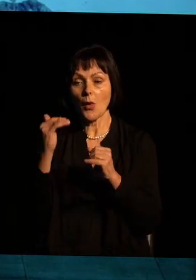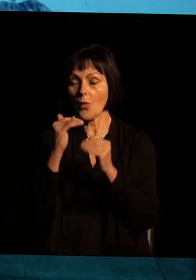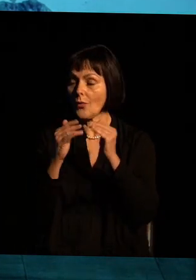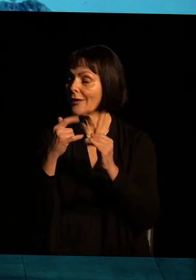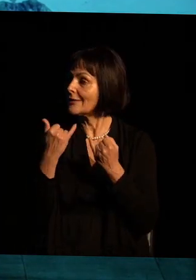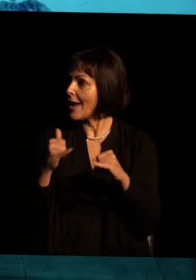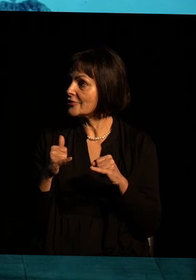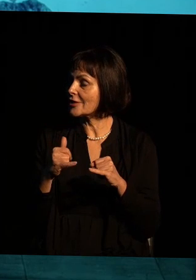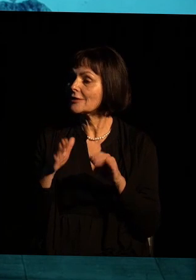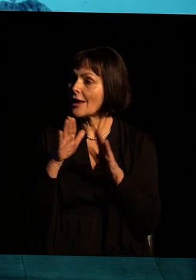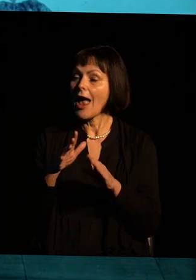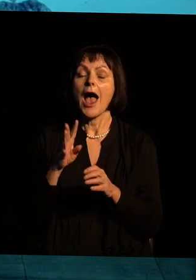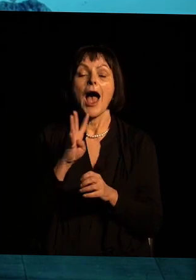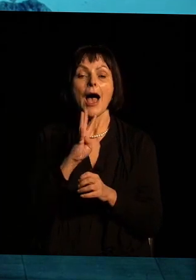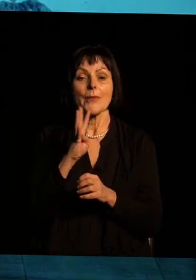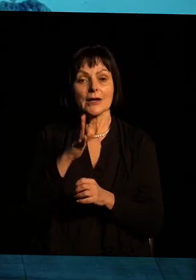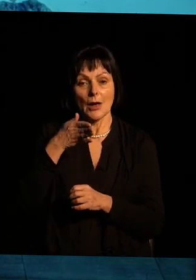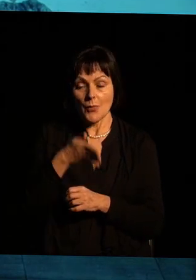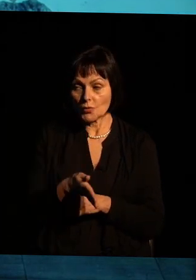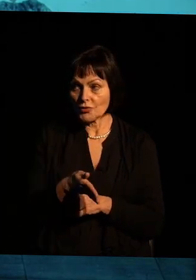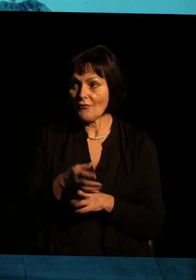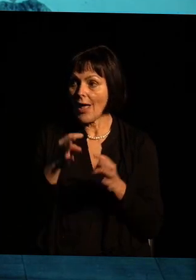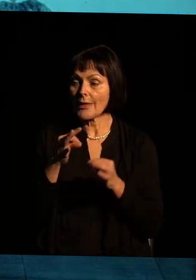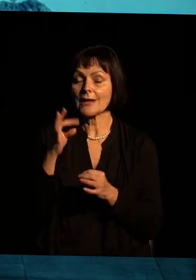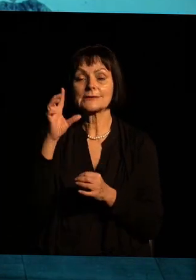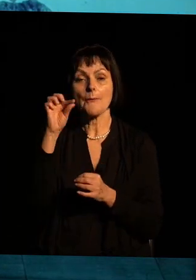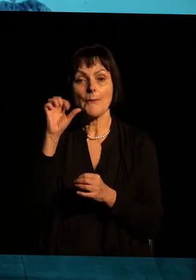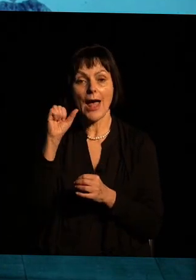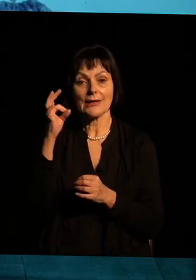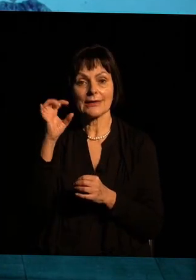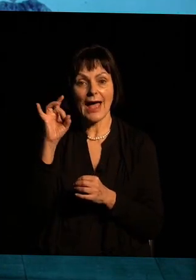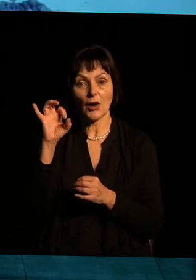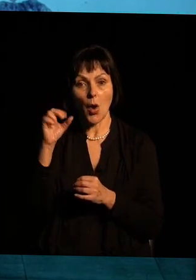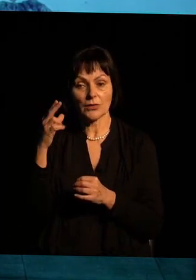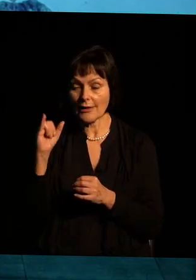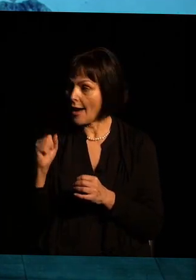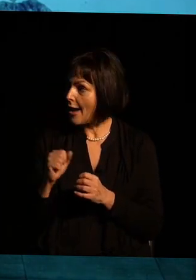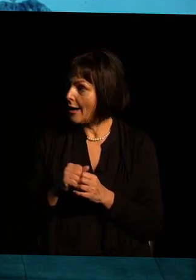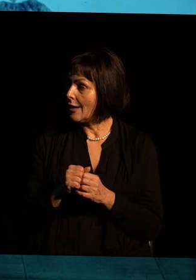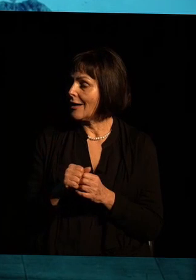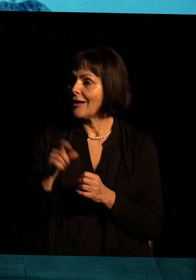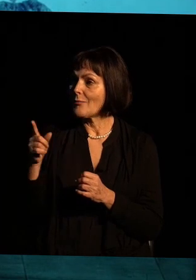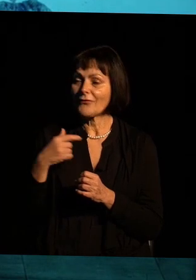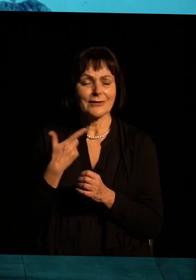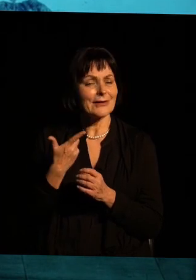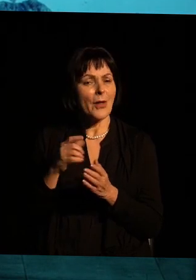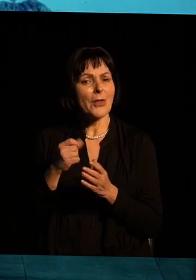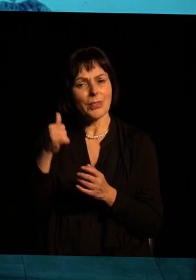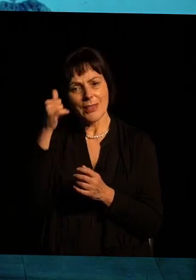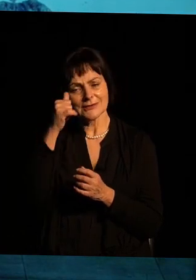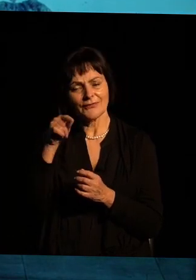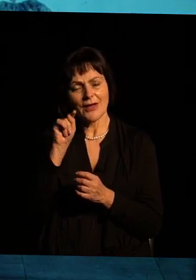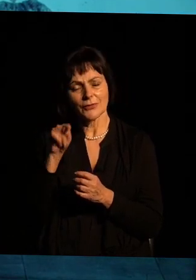i zostajemy w Ameryce Południowej, tym razem Patagonia Argentyńska. No Patagonia, Wysiek, no nieprzypadkowo